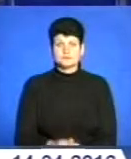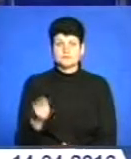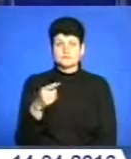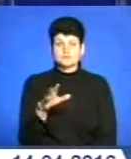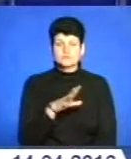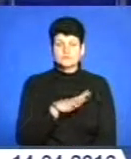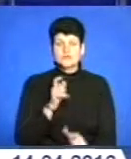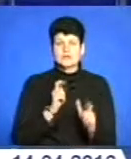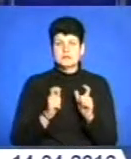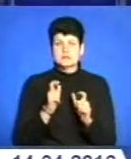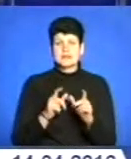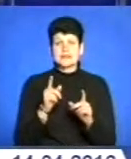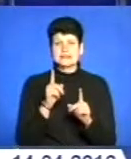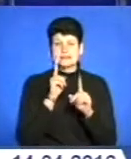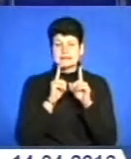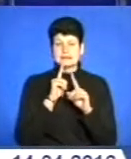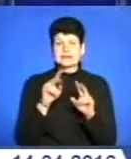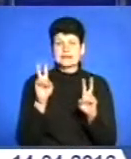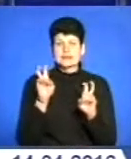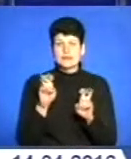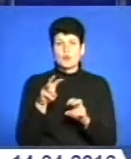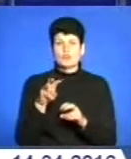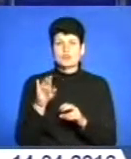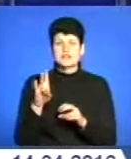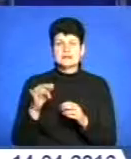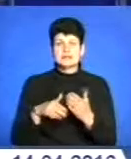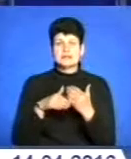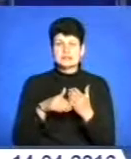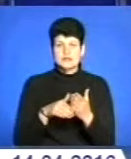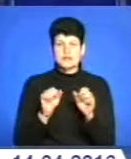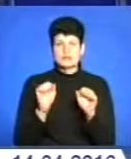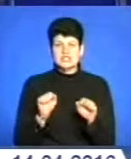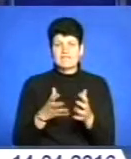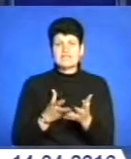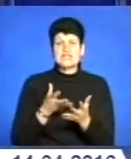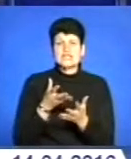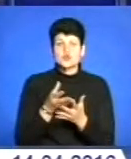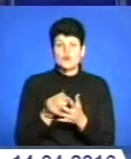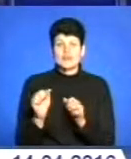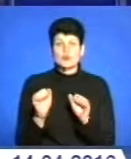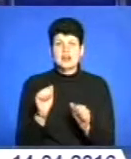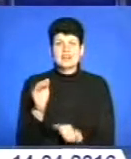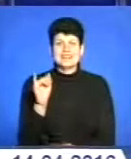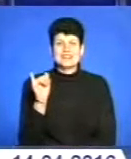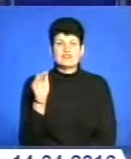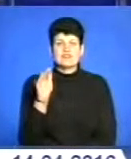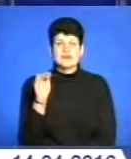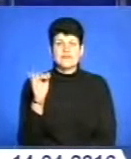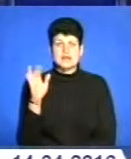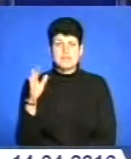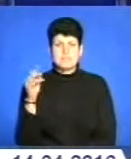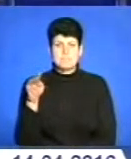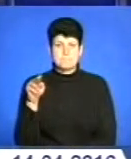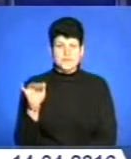Тернополі відбувся семінар на тему «Муніципальні інвестиції в Україні, можливості фінансування та управління ІФАЙПІ». У зібранні взяли